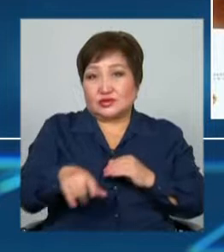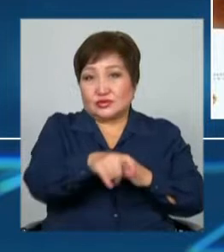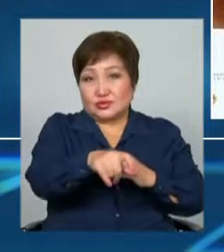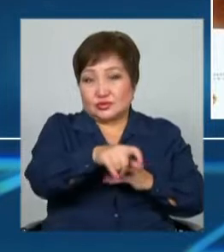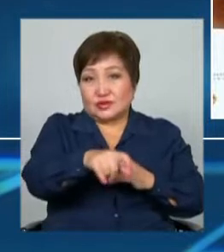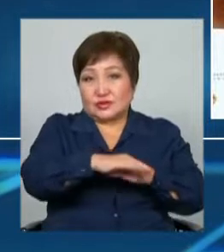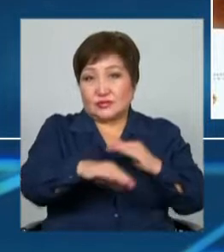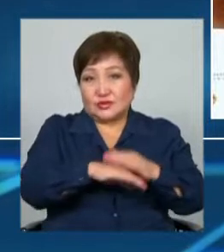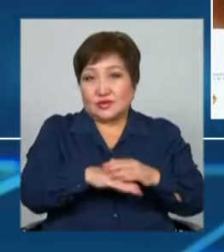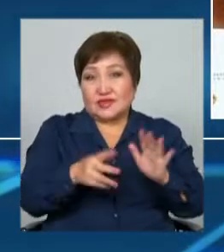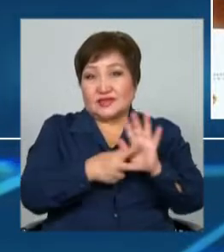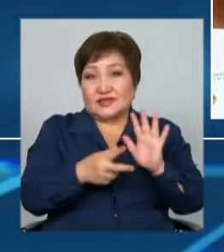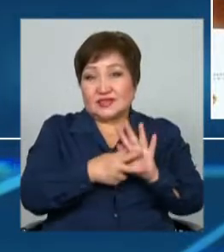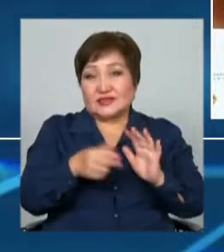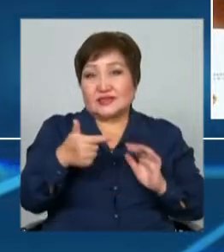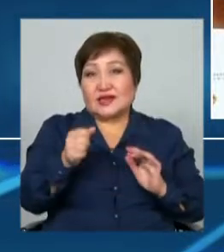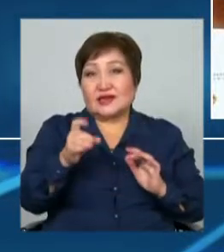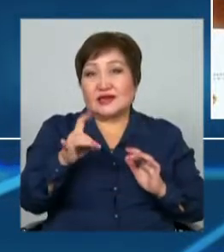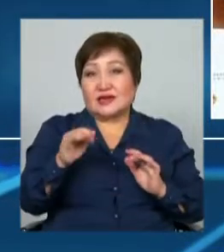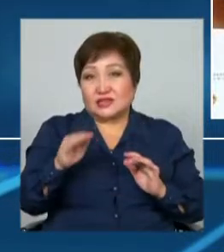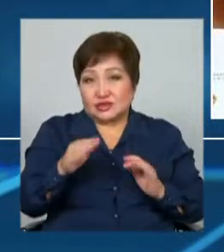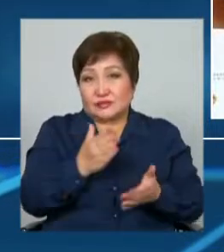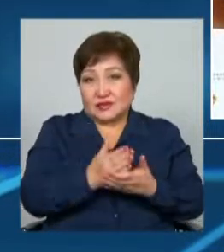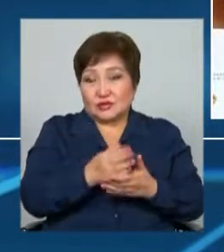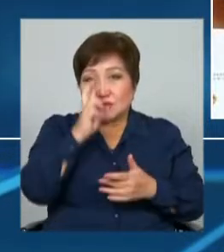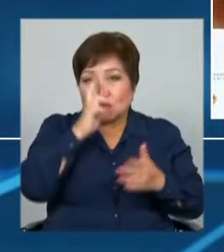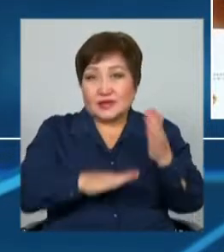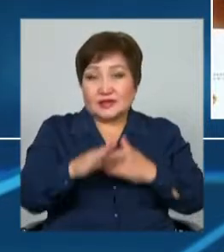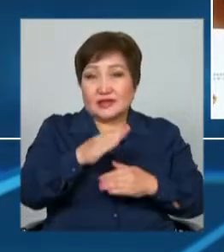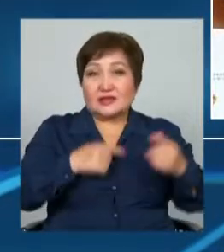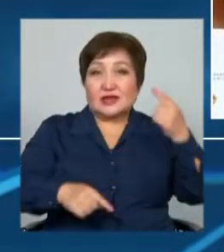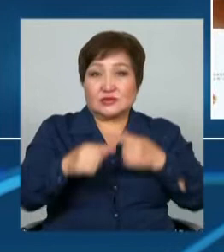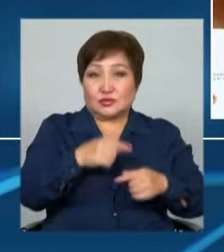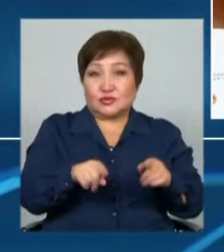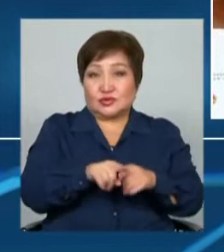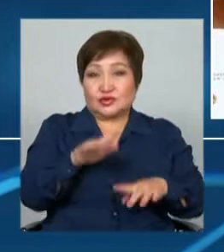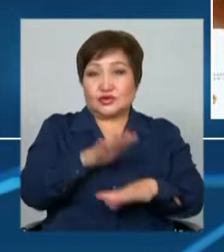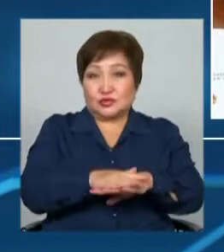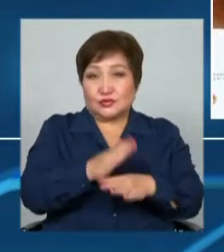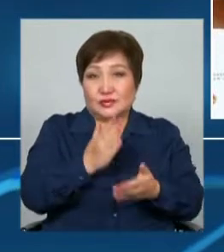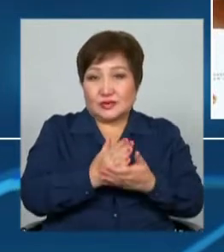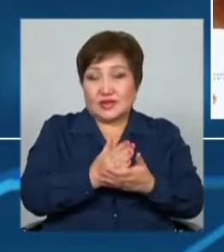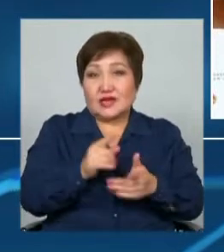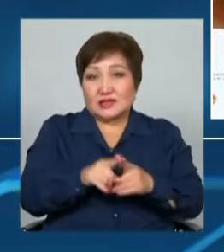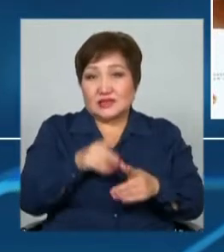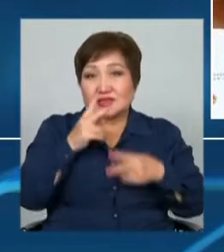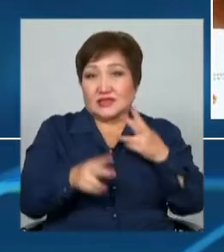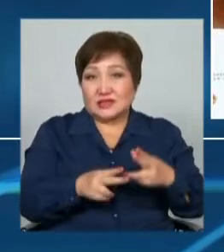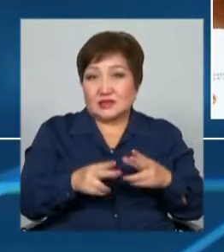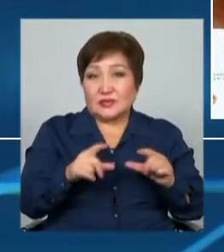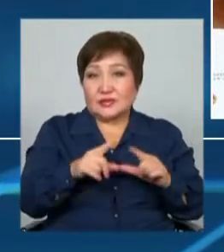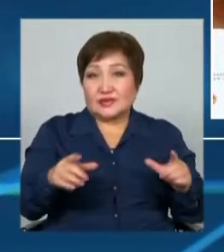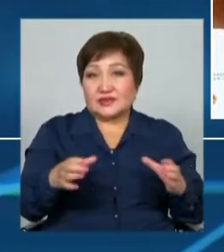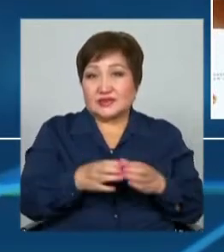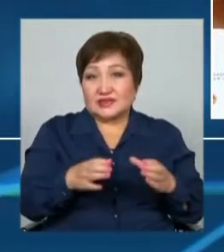гаражды мемлекеттің тарапына қайтару туралы ол бірінші сот болып отыр. Қазір апелляционный инстанцияда 24 сентябрь